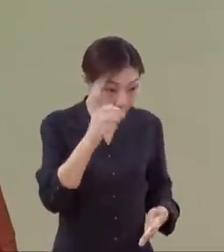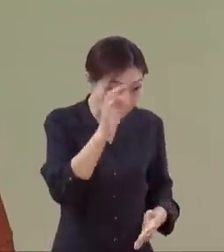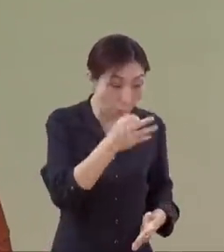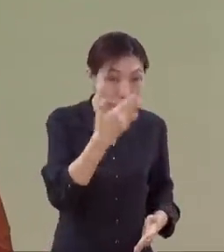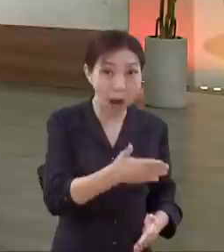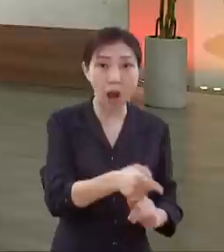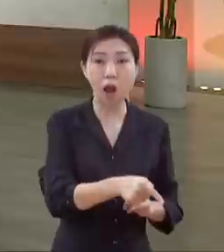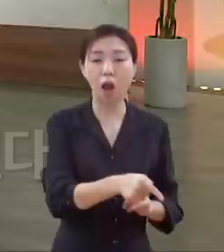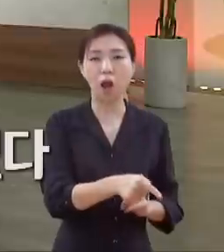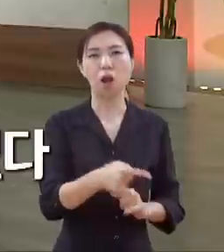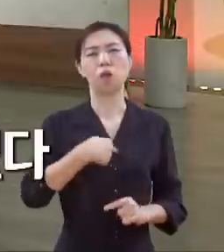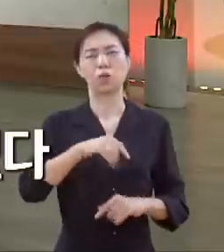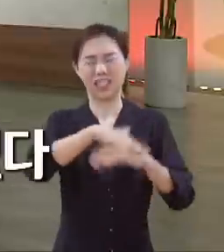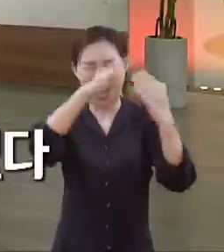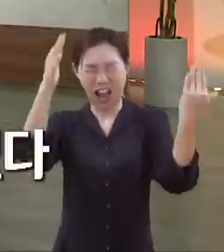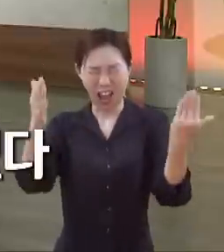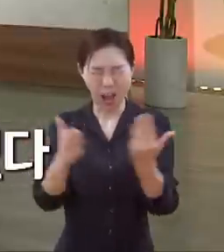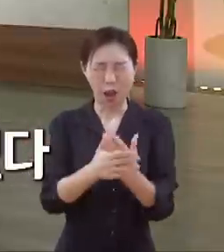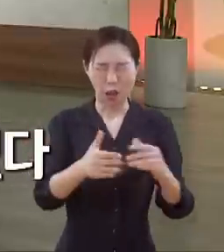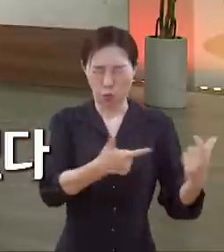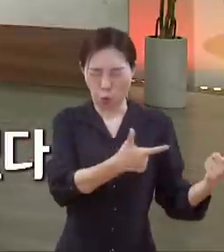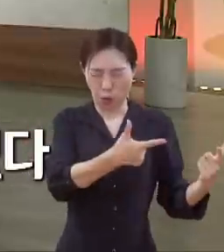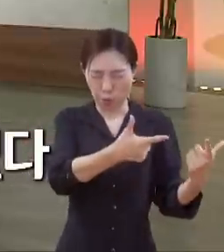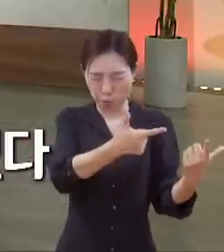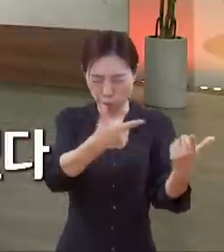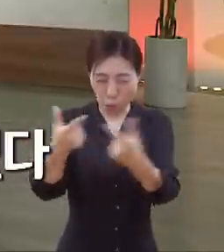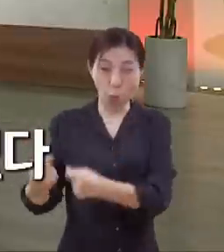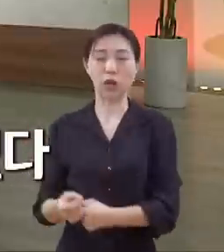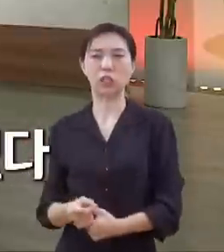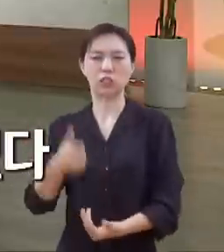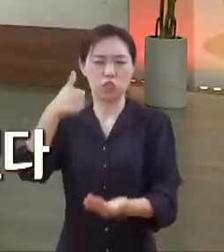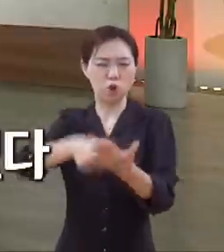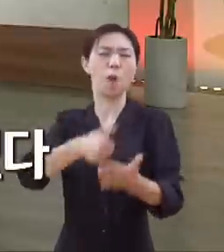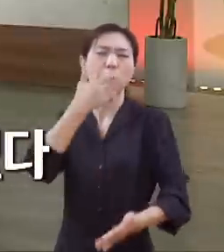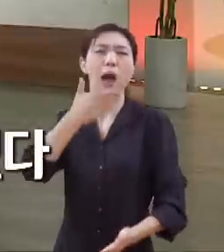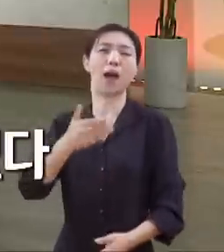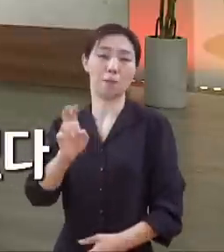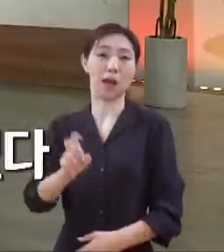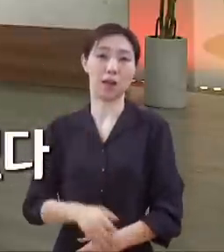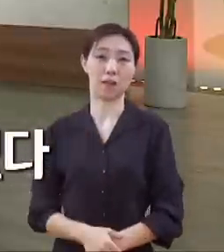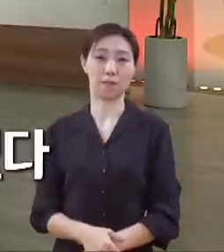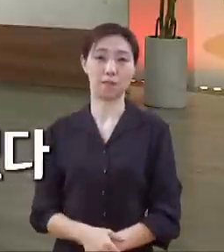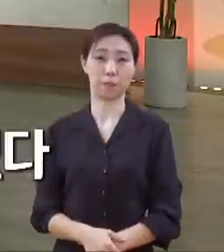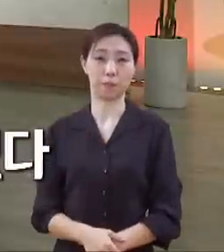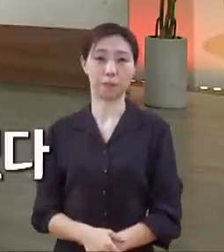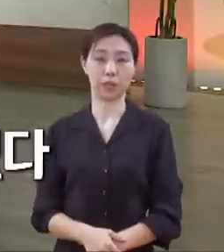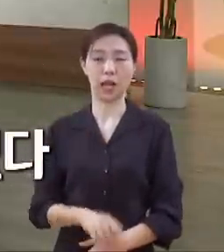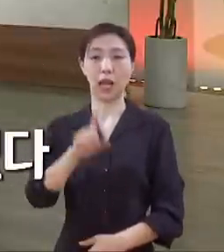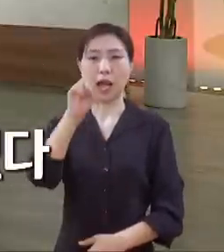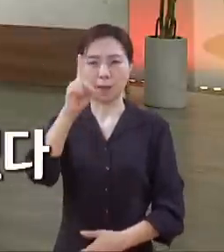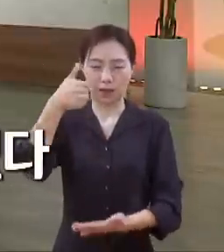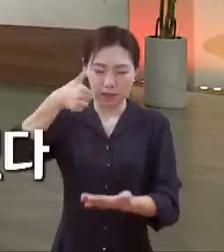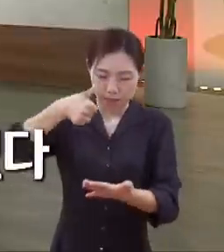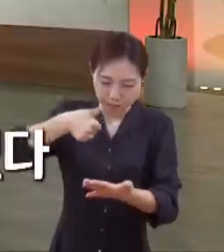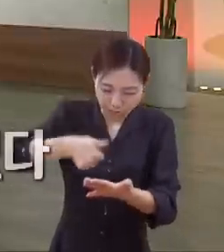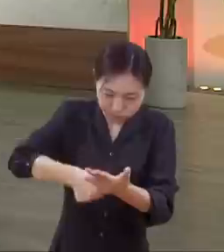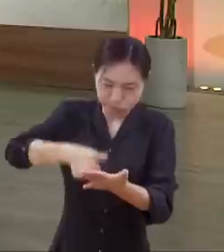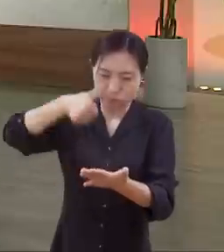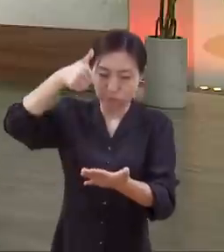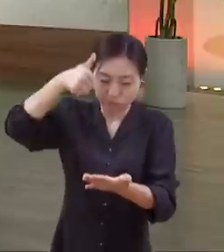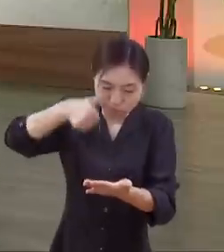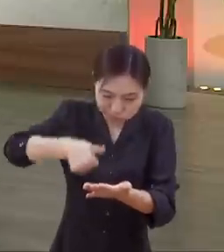정도였대요 그만큼 한 배에 한 배 절할 때마다 내 업장을 소멸할 수 있다라는 말씀이겠죠